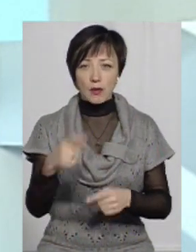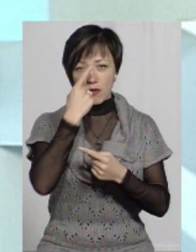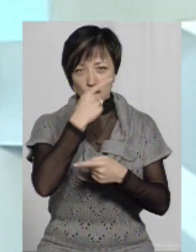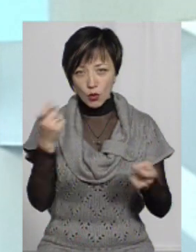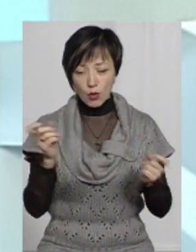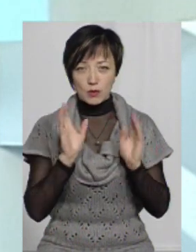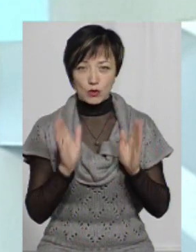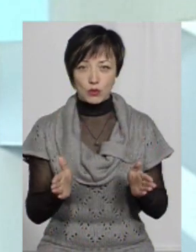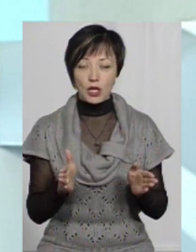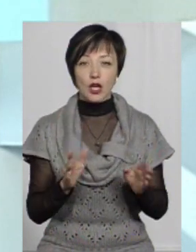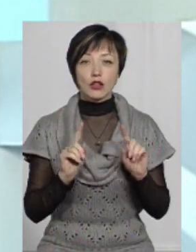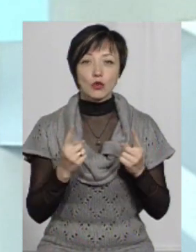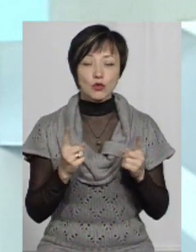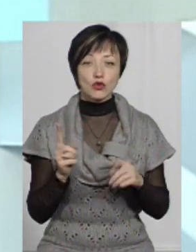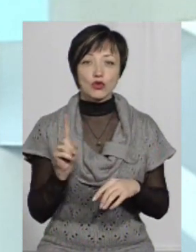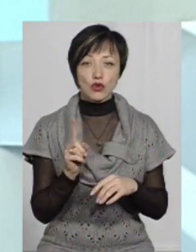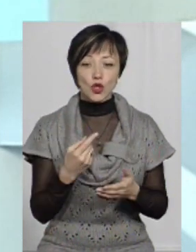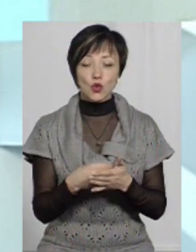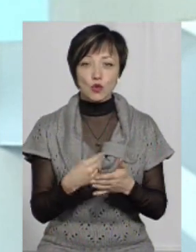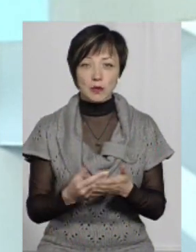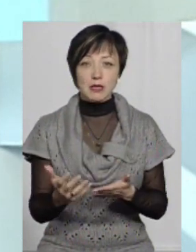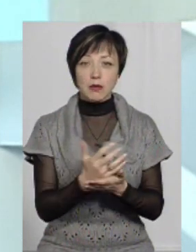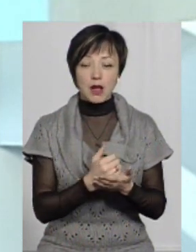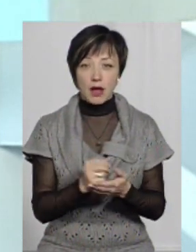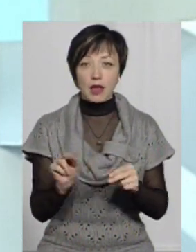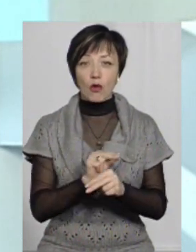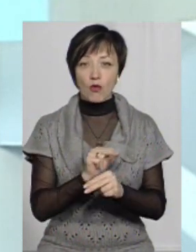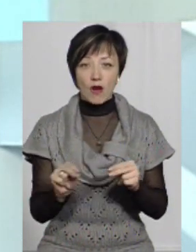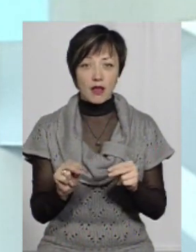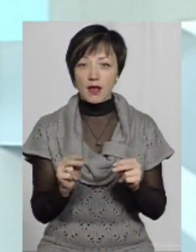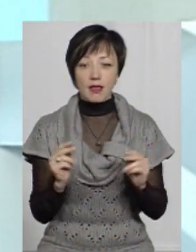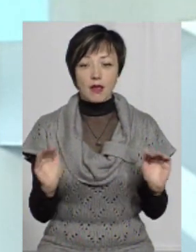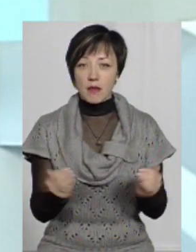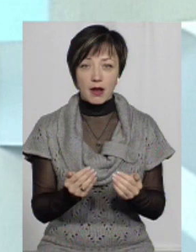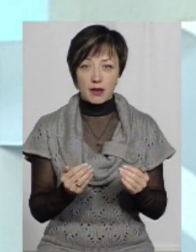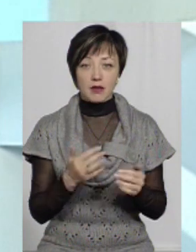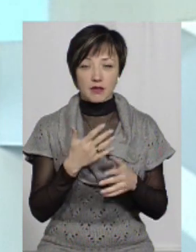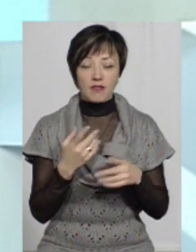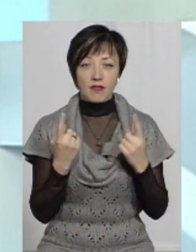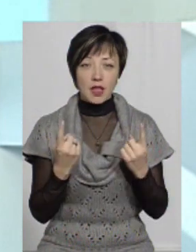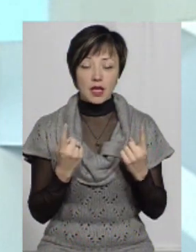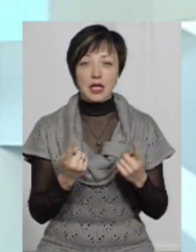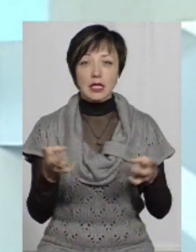це повідомлено, тому що суми, які збираються на лікування, вони не малі, не чималі.